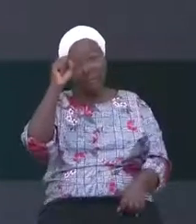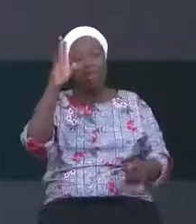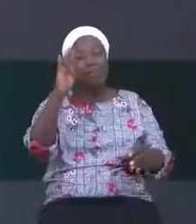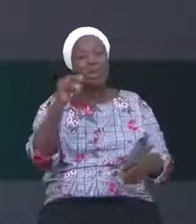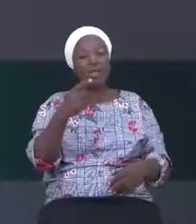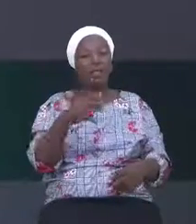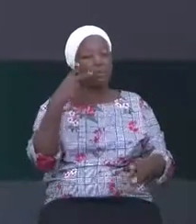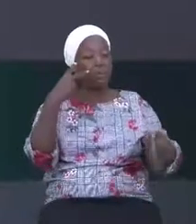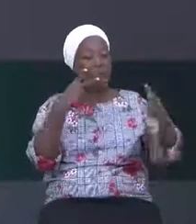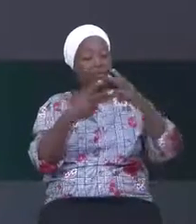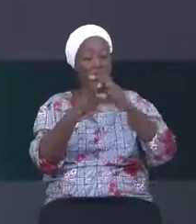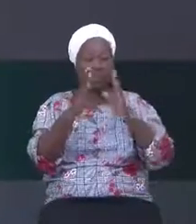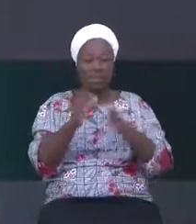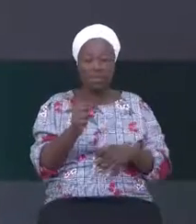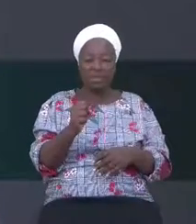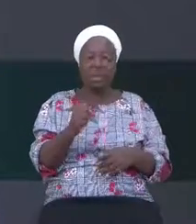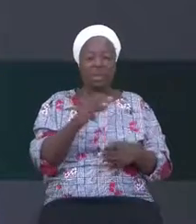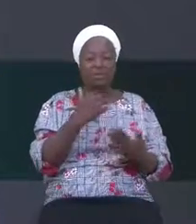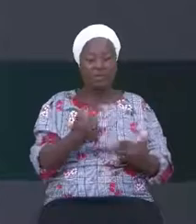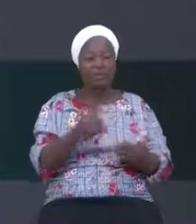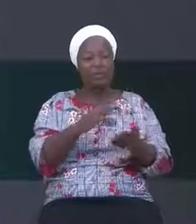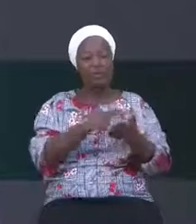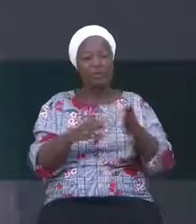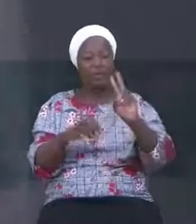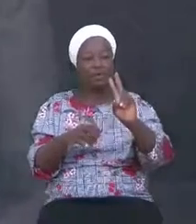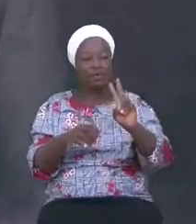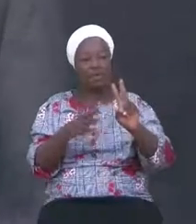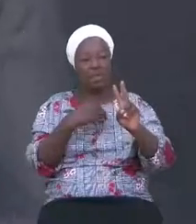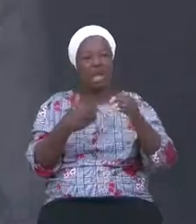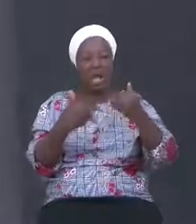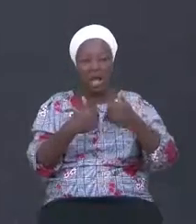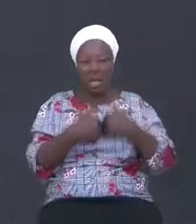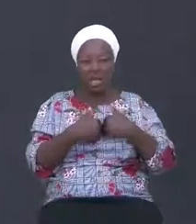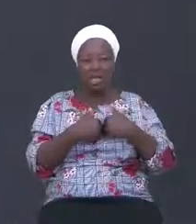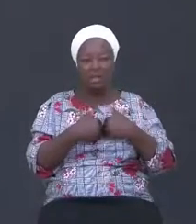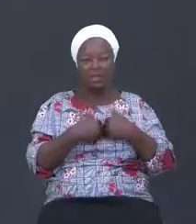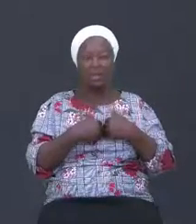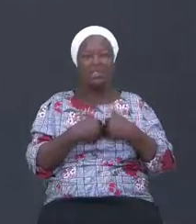par les prophètes. Verset 2. Dit Dieu,